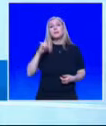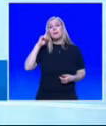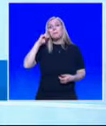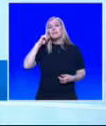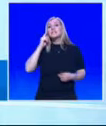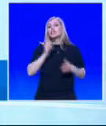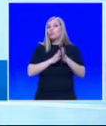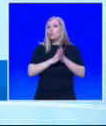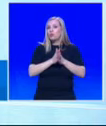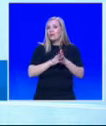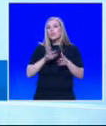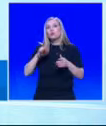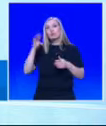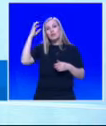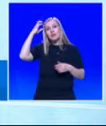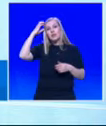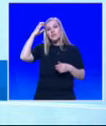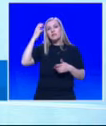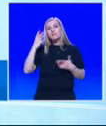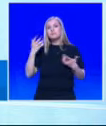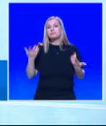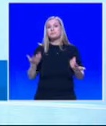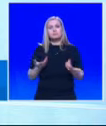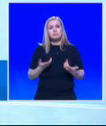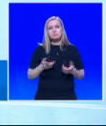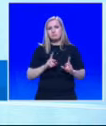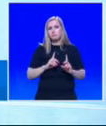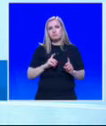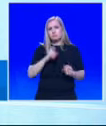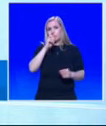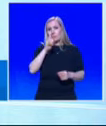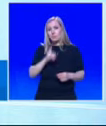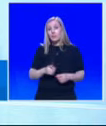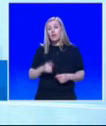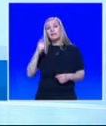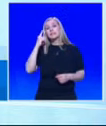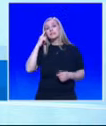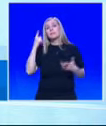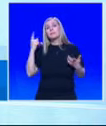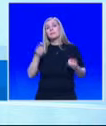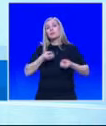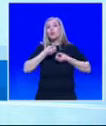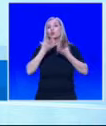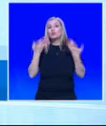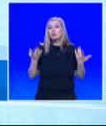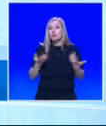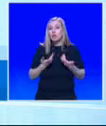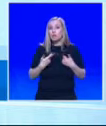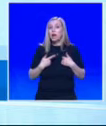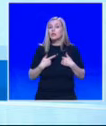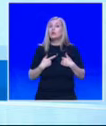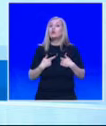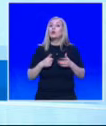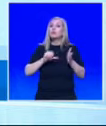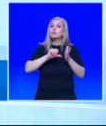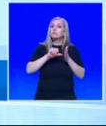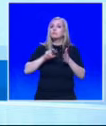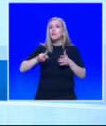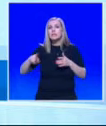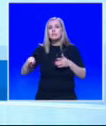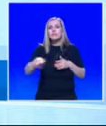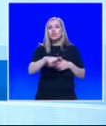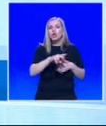от друга държава има каквото и да било значение какъв паспорт имаш. Знаем пределно много случаи, когато хора и с паспорти от техните